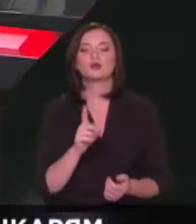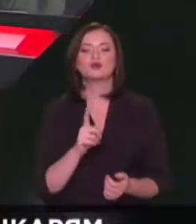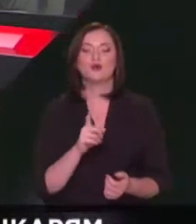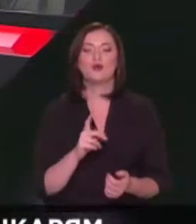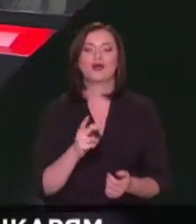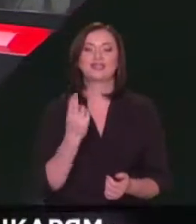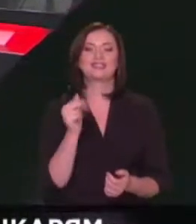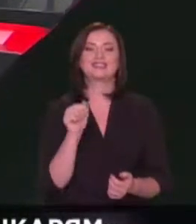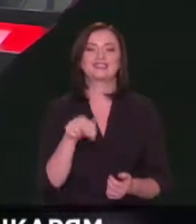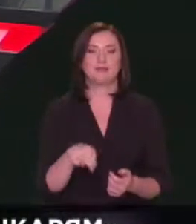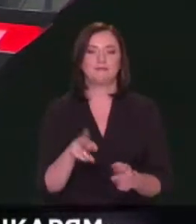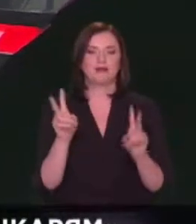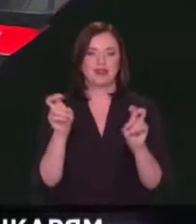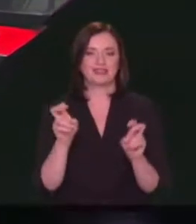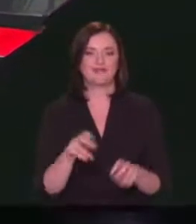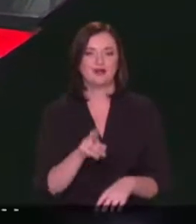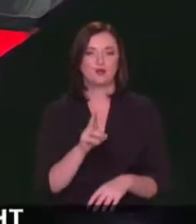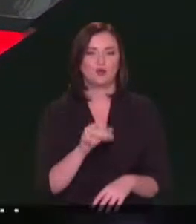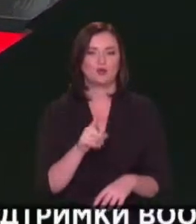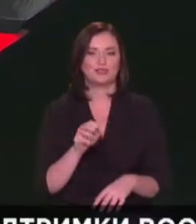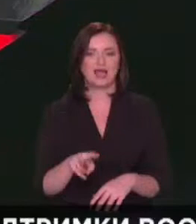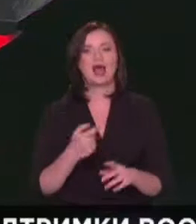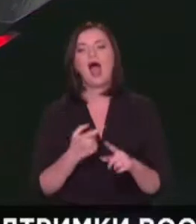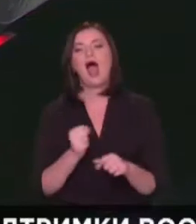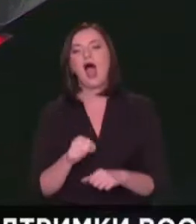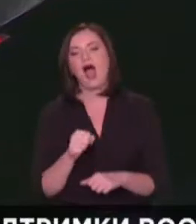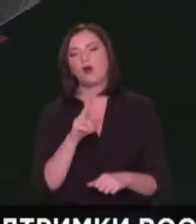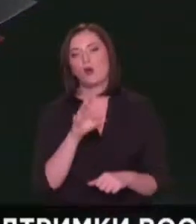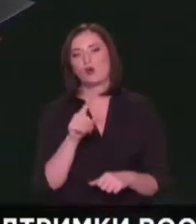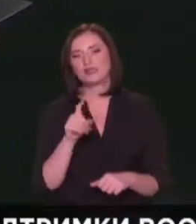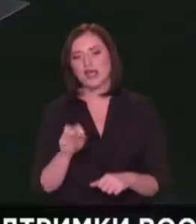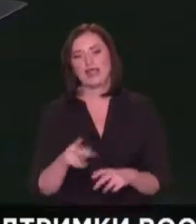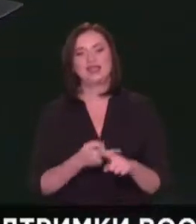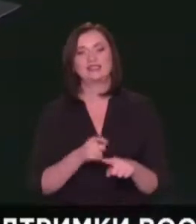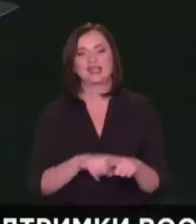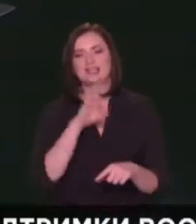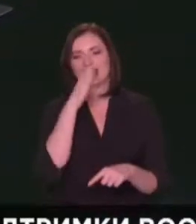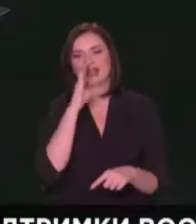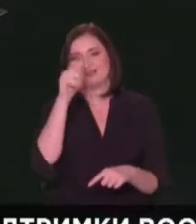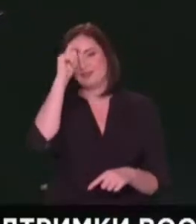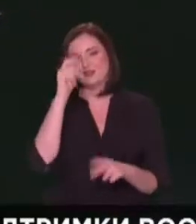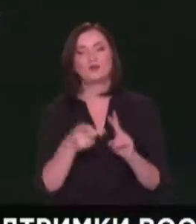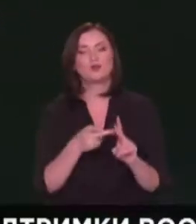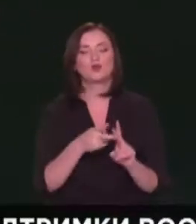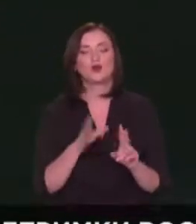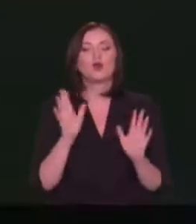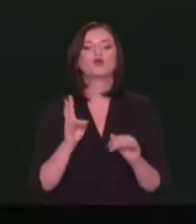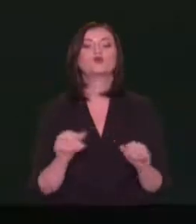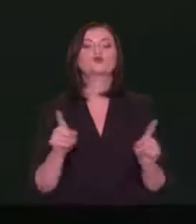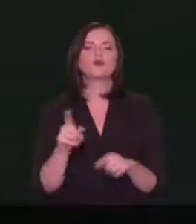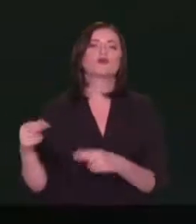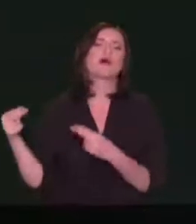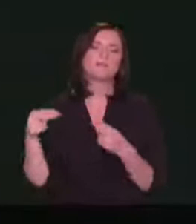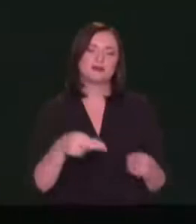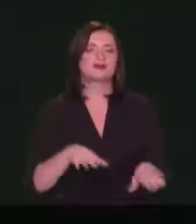Я кажу, що цап називають, а козел – це зрадливий чоловік. А по-друге, блін. Ну що ж, вона приїде